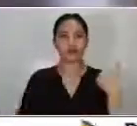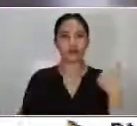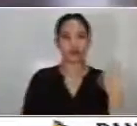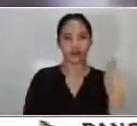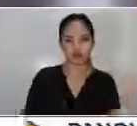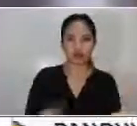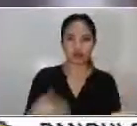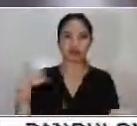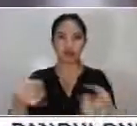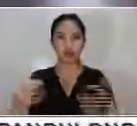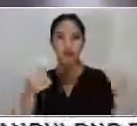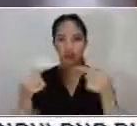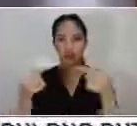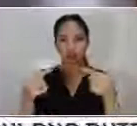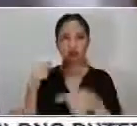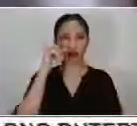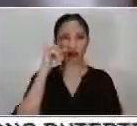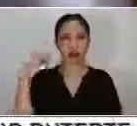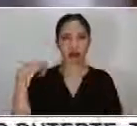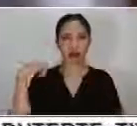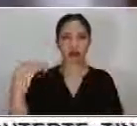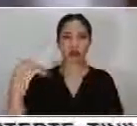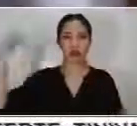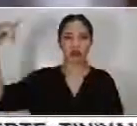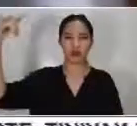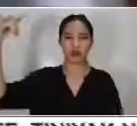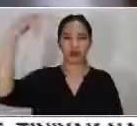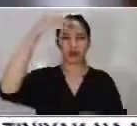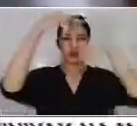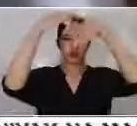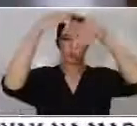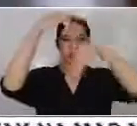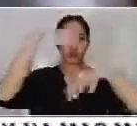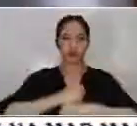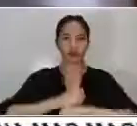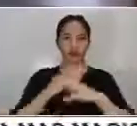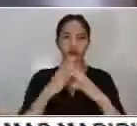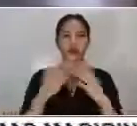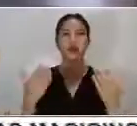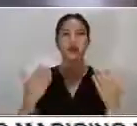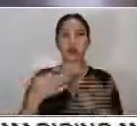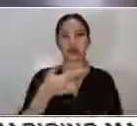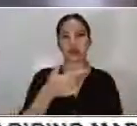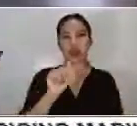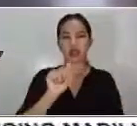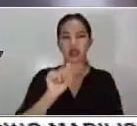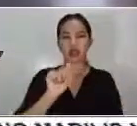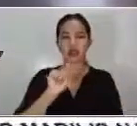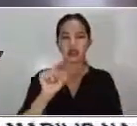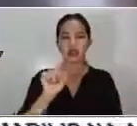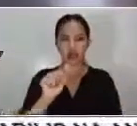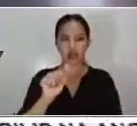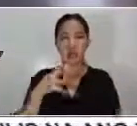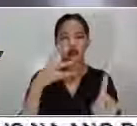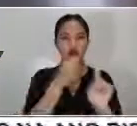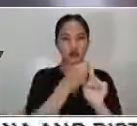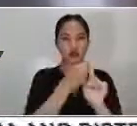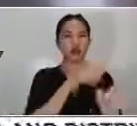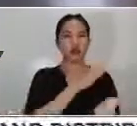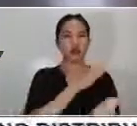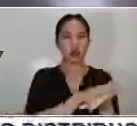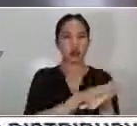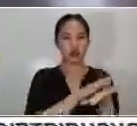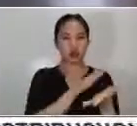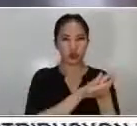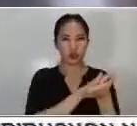We want to see a ceasefire quickly agreed. We welcomed the earlier ceasefire proposal by Egypt, and we were